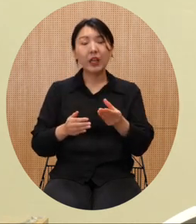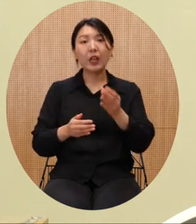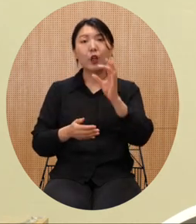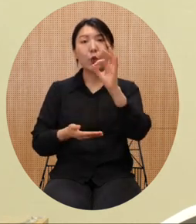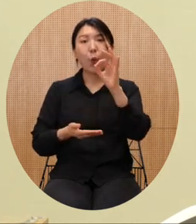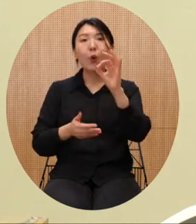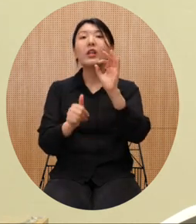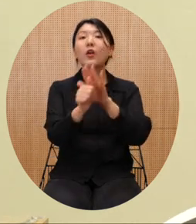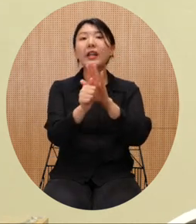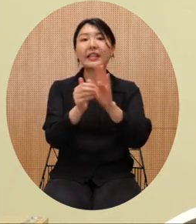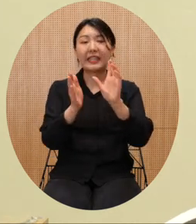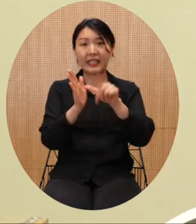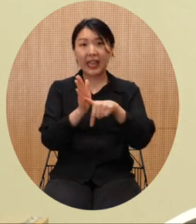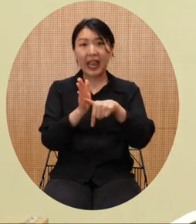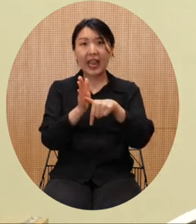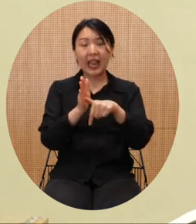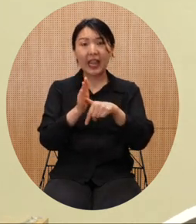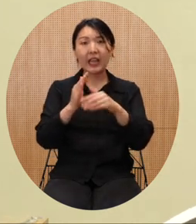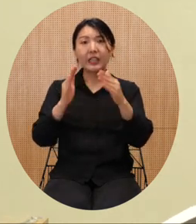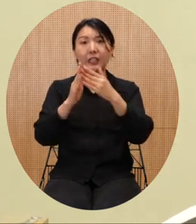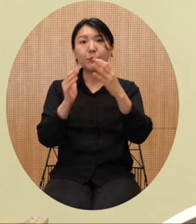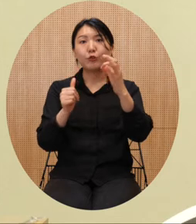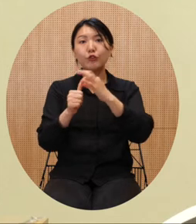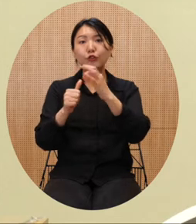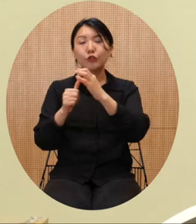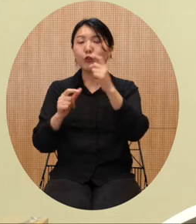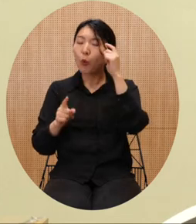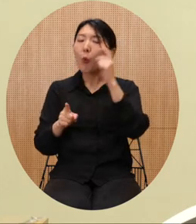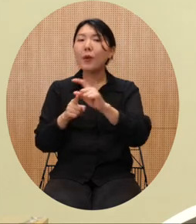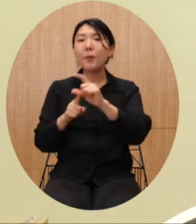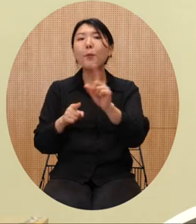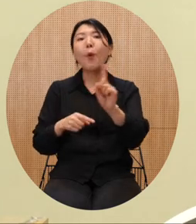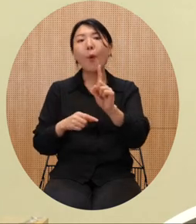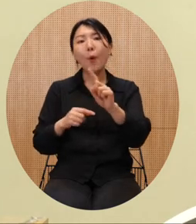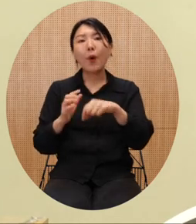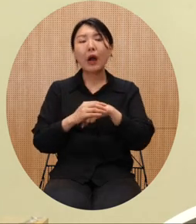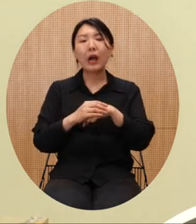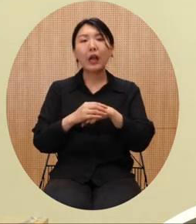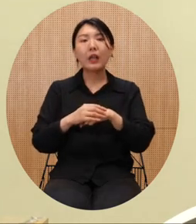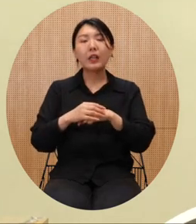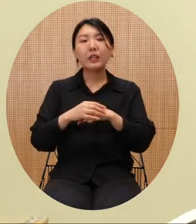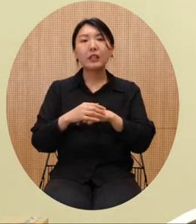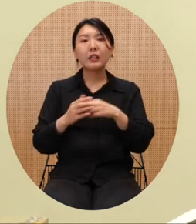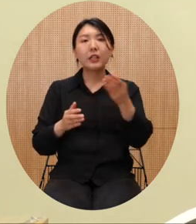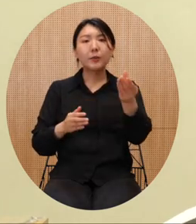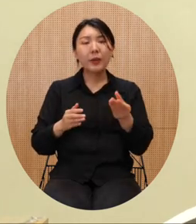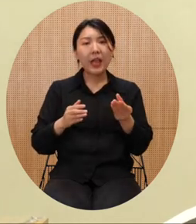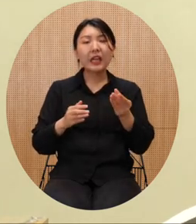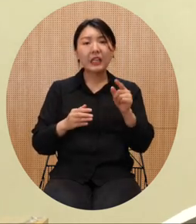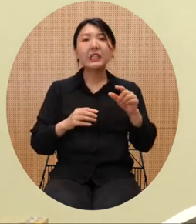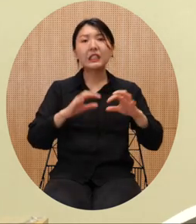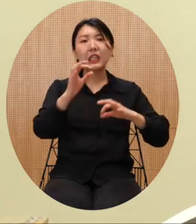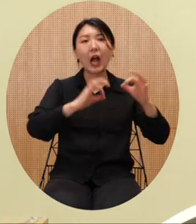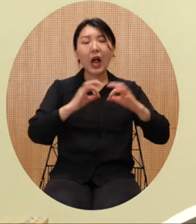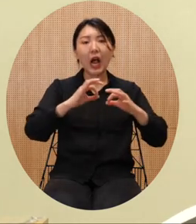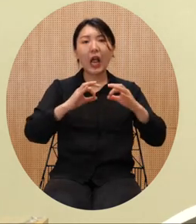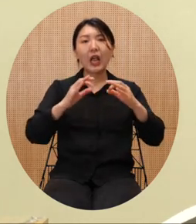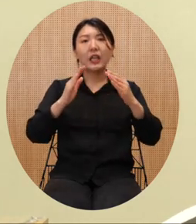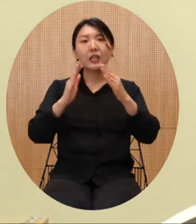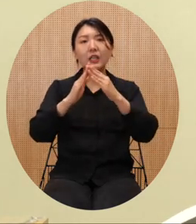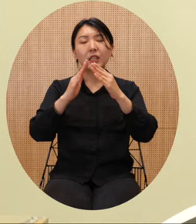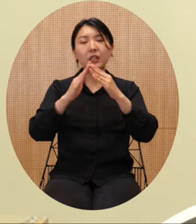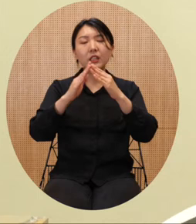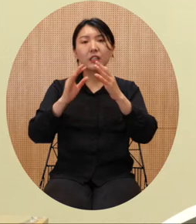지원을 한다고 할 때 가장 주거급여에서의 가장 고민거리 중에 하나는 이게 임대시장의 임차시장에서의 주거비